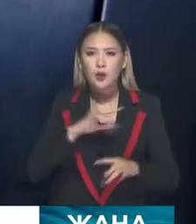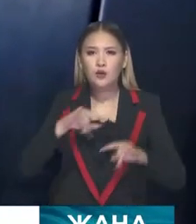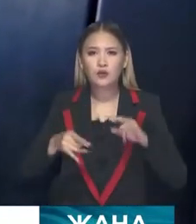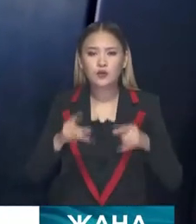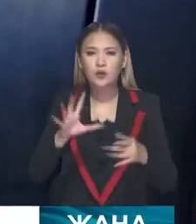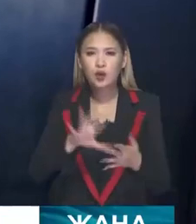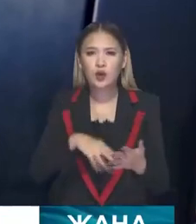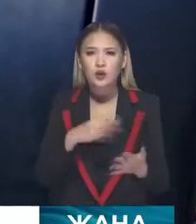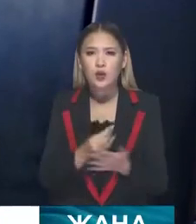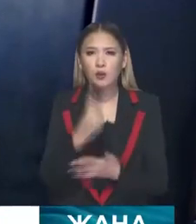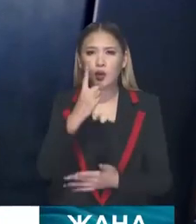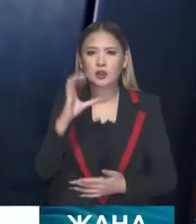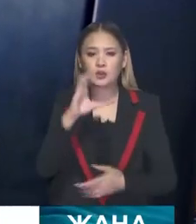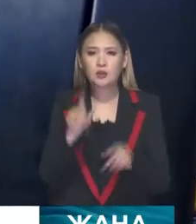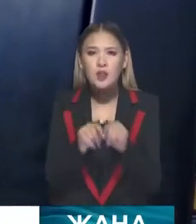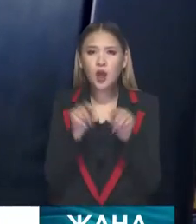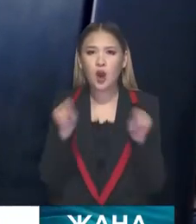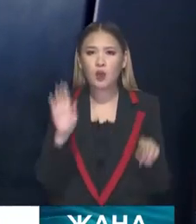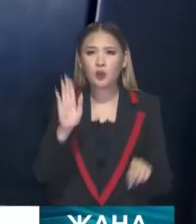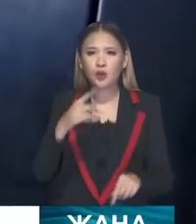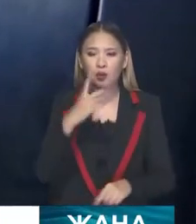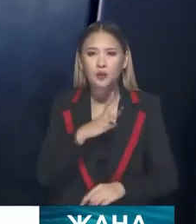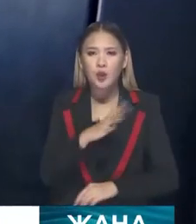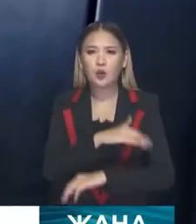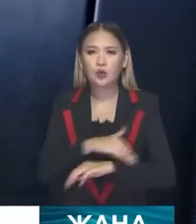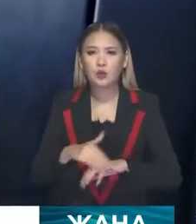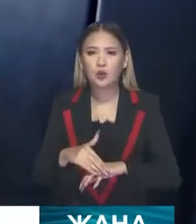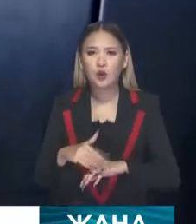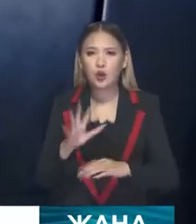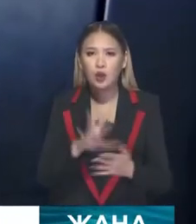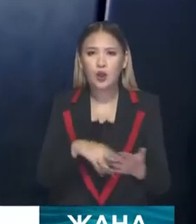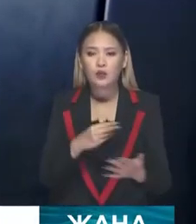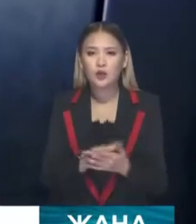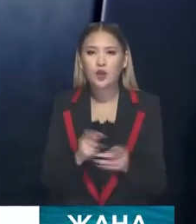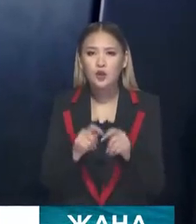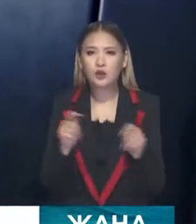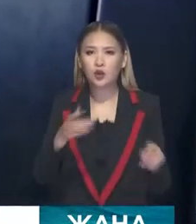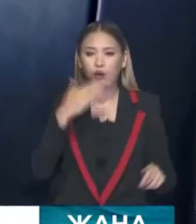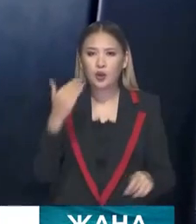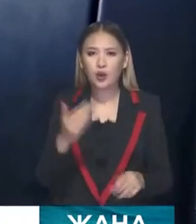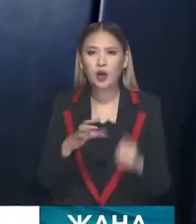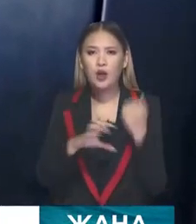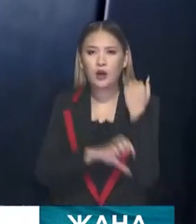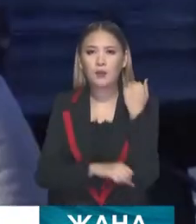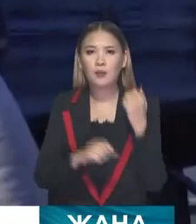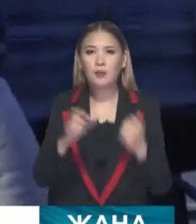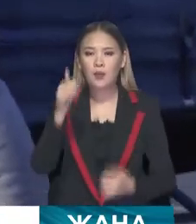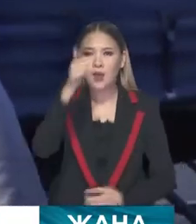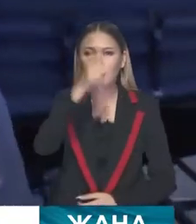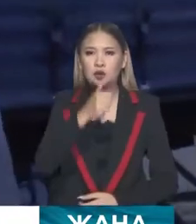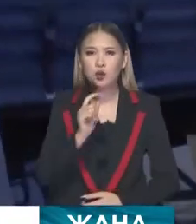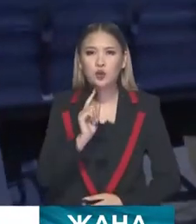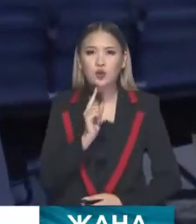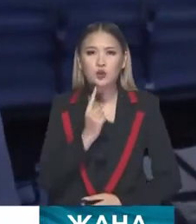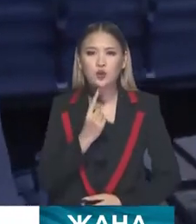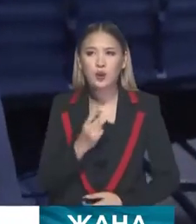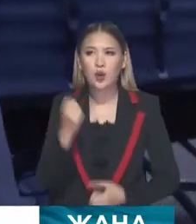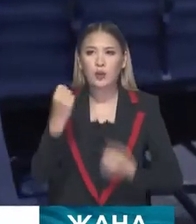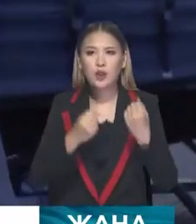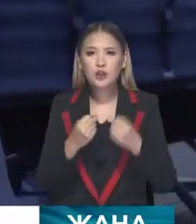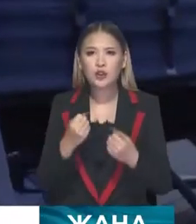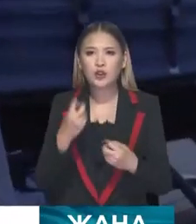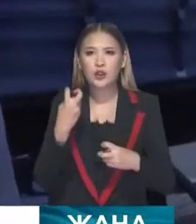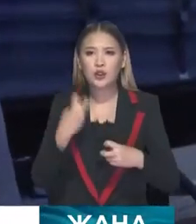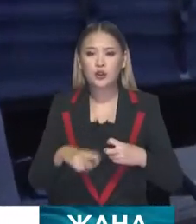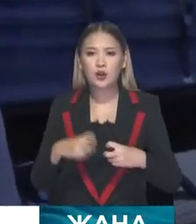барлығы. 1 сентябрьде ашады деді мына әуезіпті. Әлі ашқан жоқ мына. Айдың соңына дейін қайтып созып тауып отыр. Бізге қиын. Очень трудно, машины